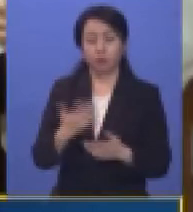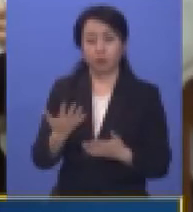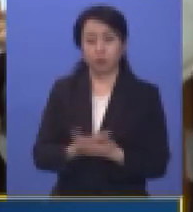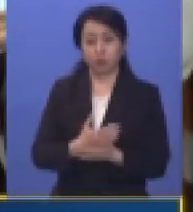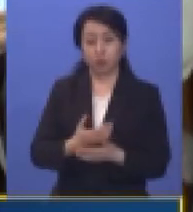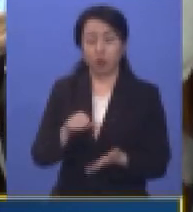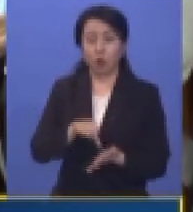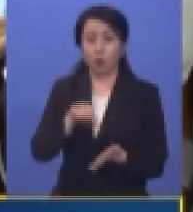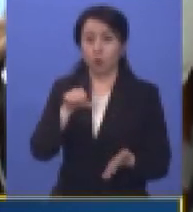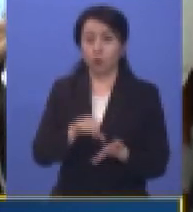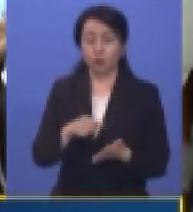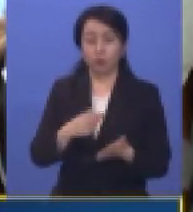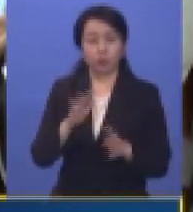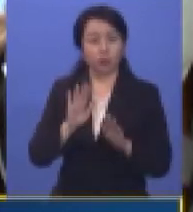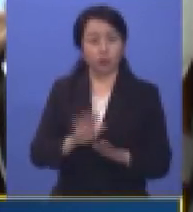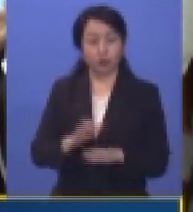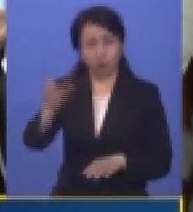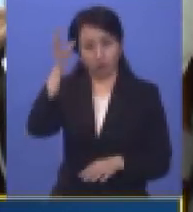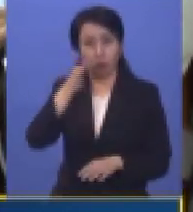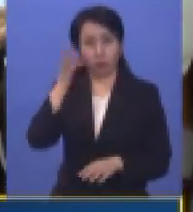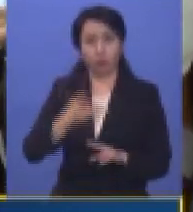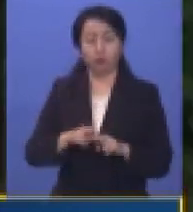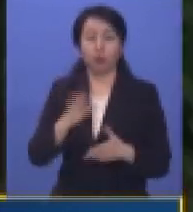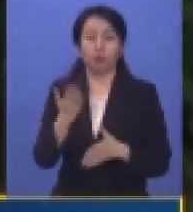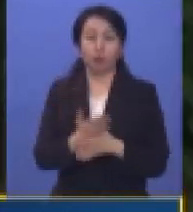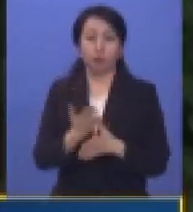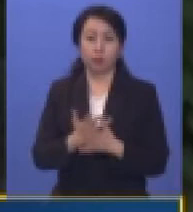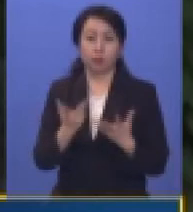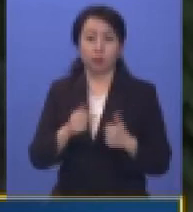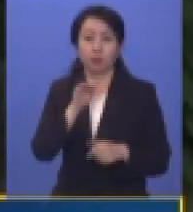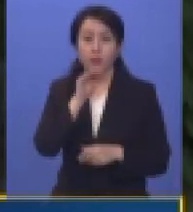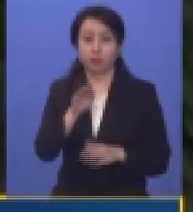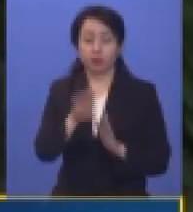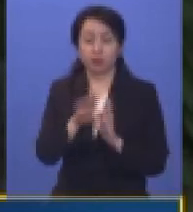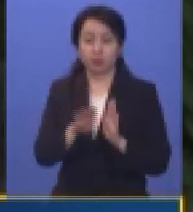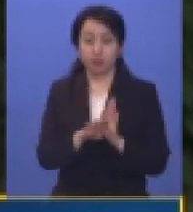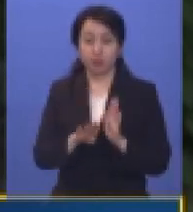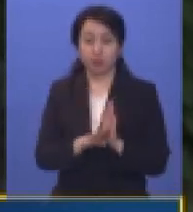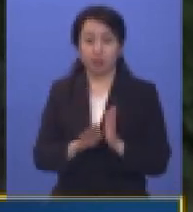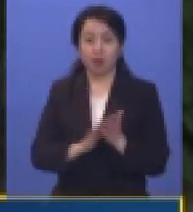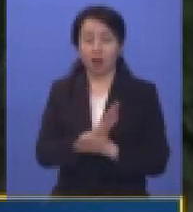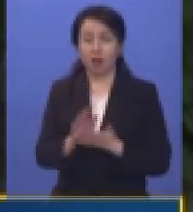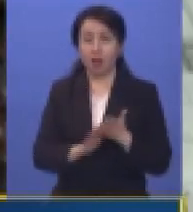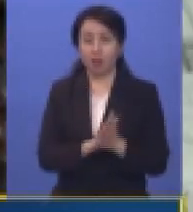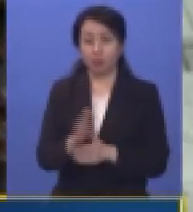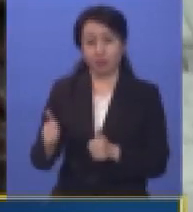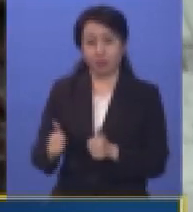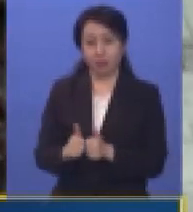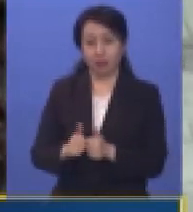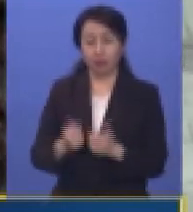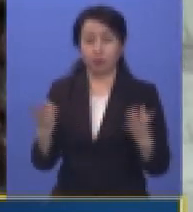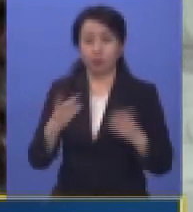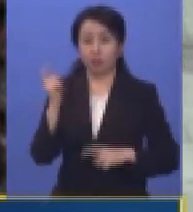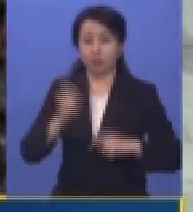знания. Участники приобрели не только богатый опыт, который поможет им решать профессиональные задачи, но и позитивное общение с коллегами. Следует сказать, что